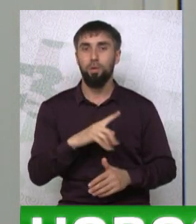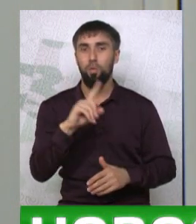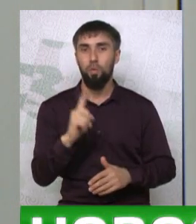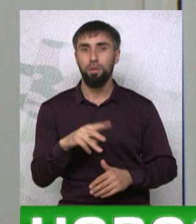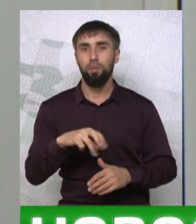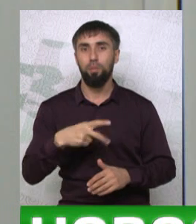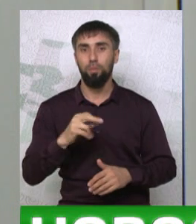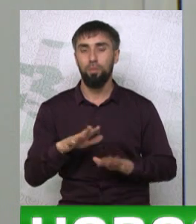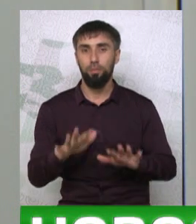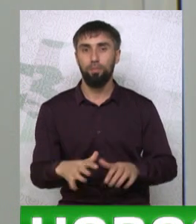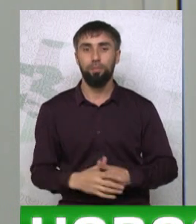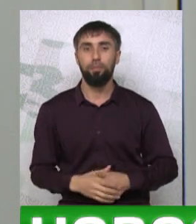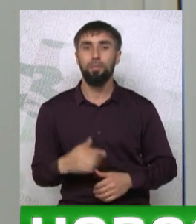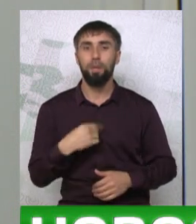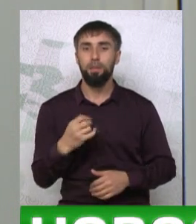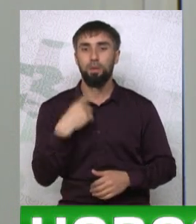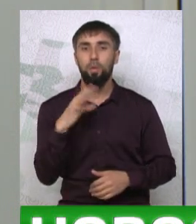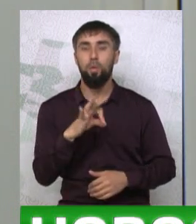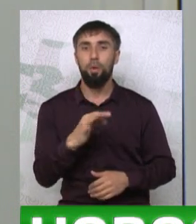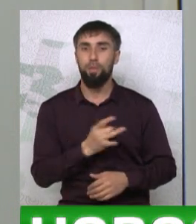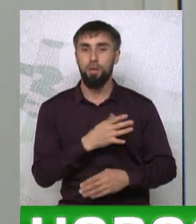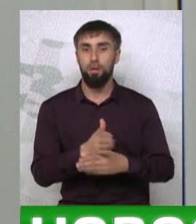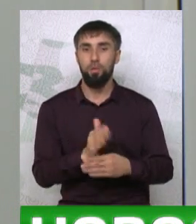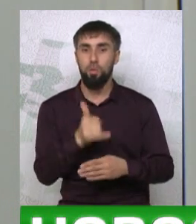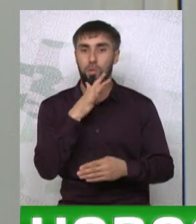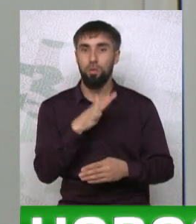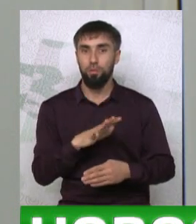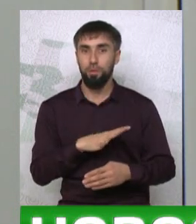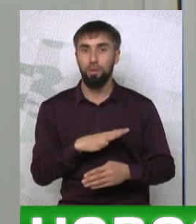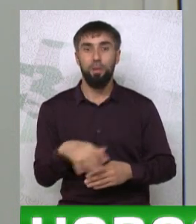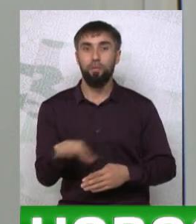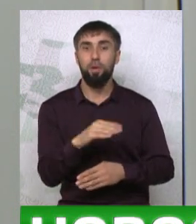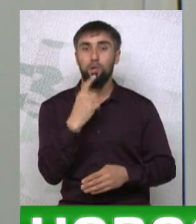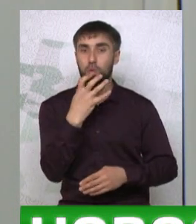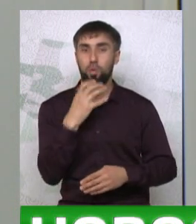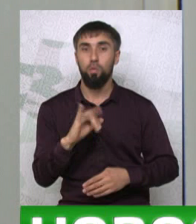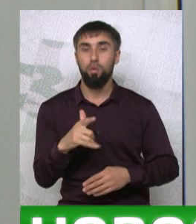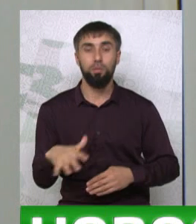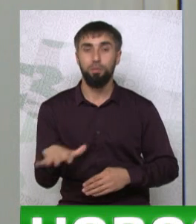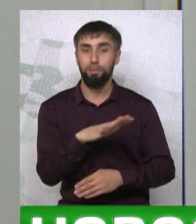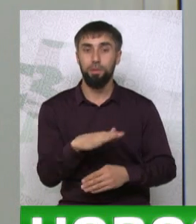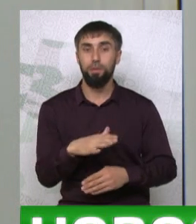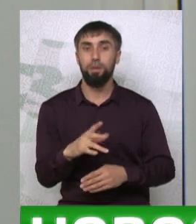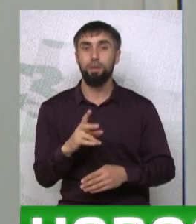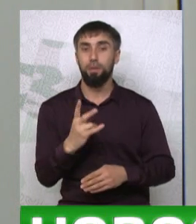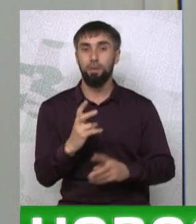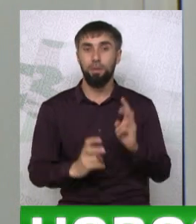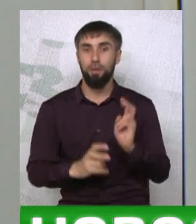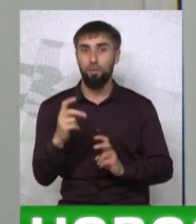да? А мы не говорим о белом хлебе, который поставлял весь Южный фронт, наш Назаревский